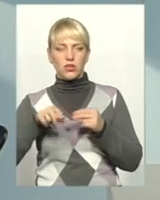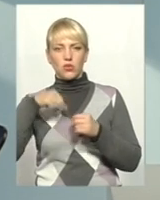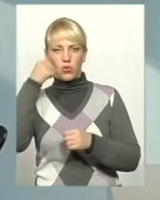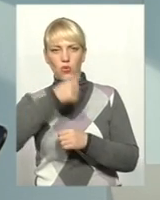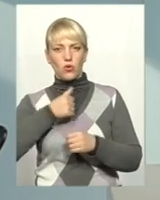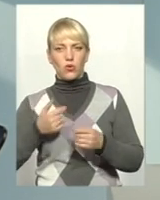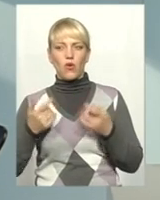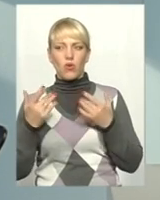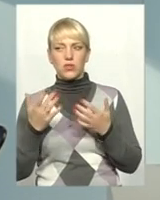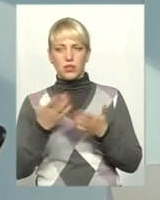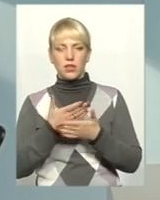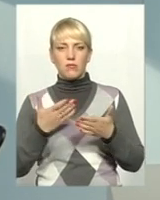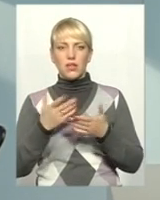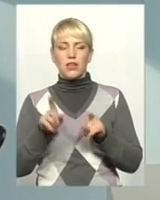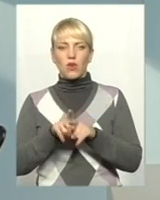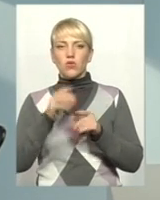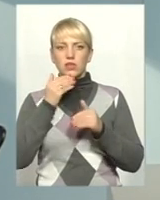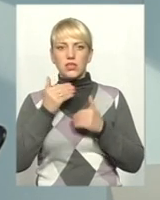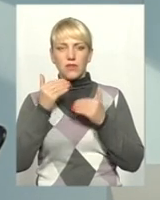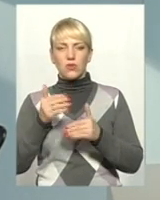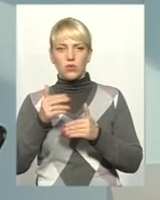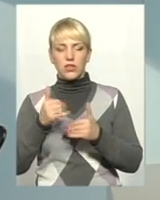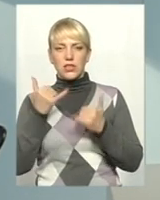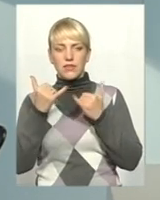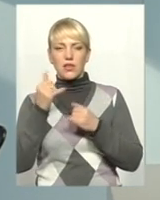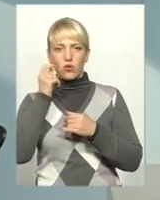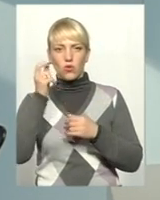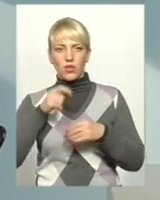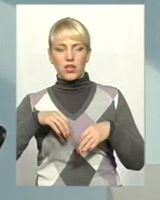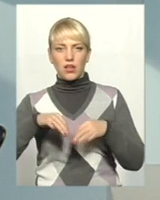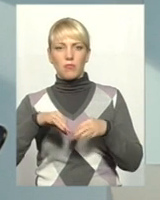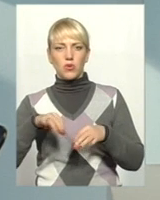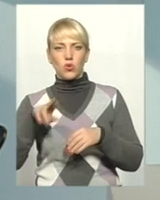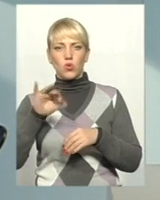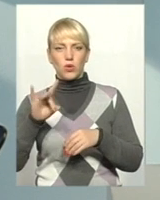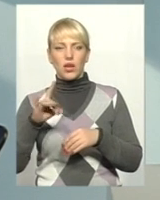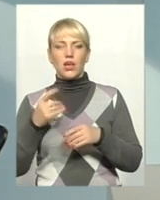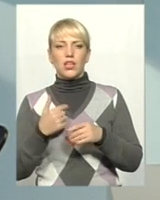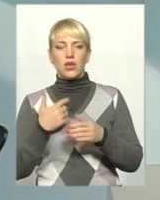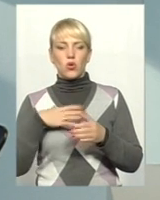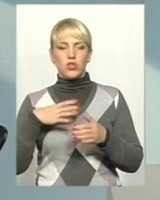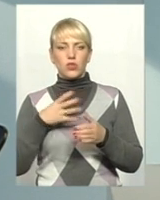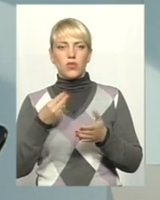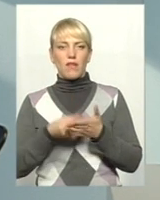оскільки ми також звернулися зараз в Укртодор і очікуємо